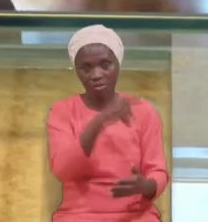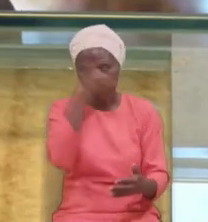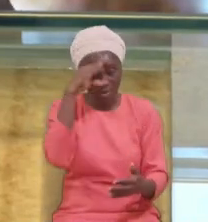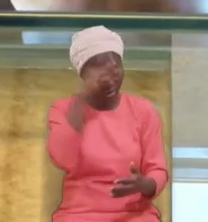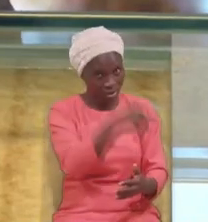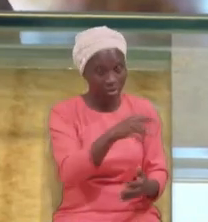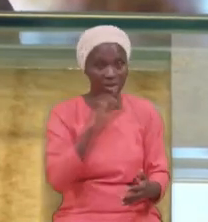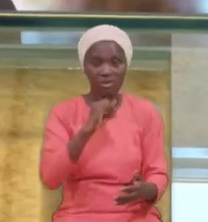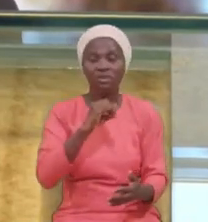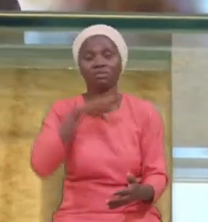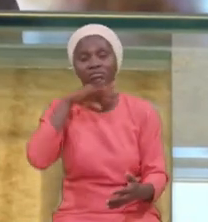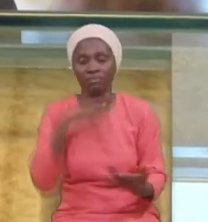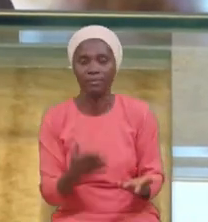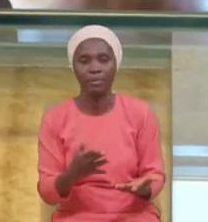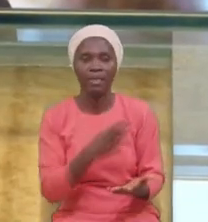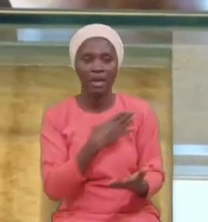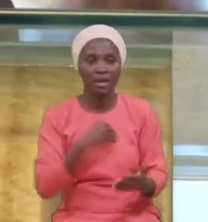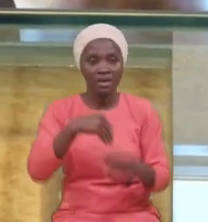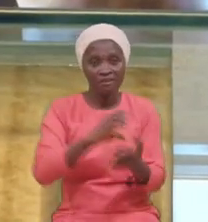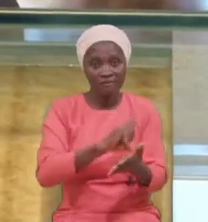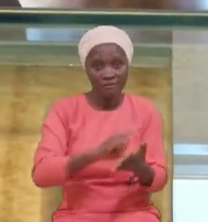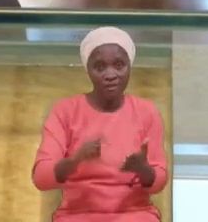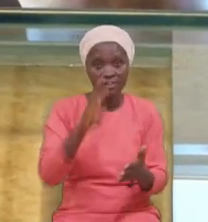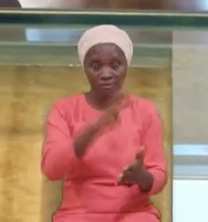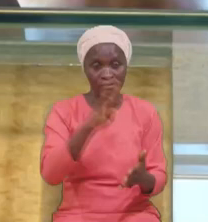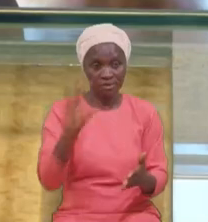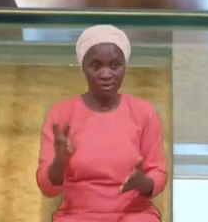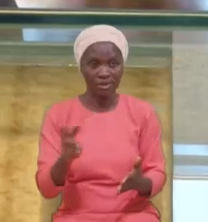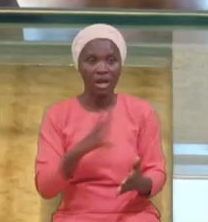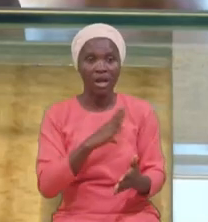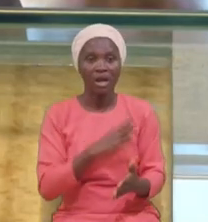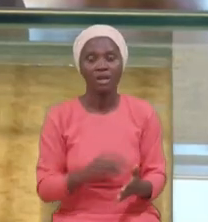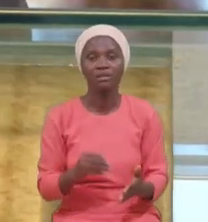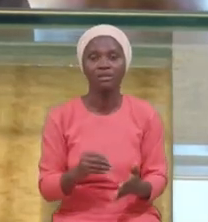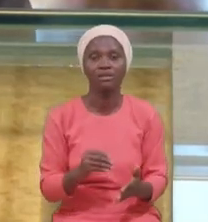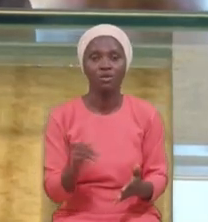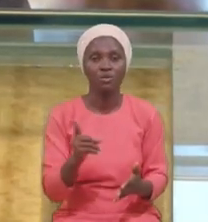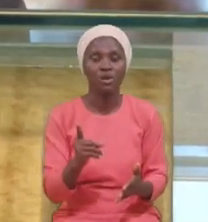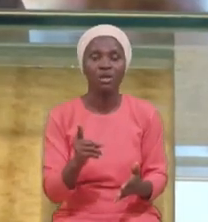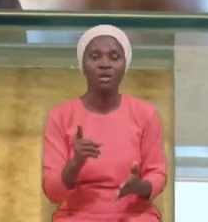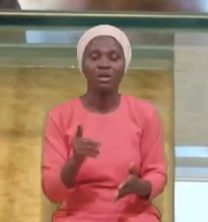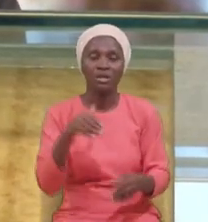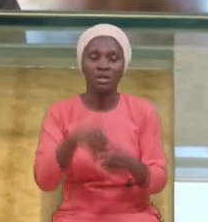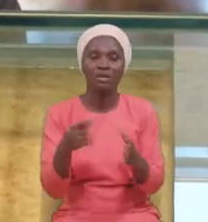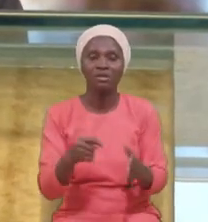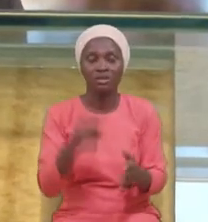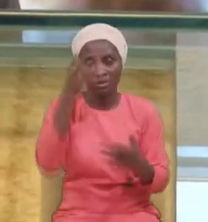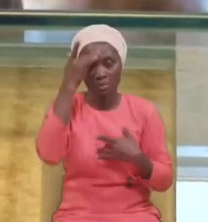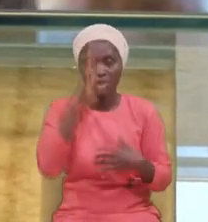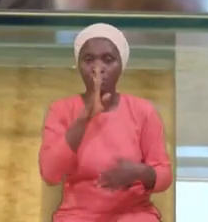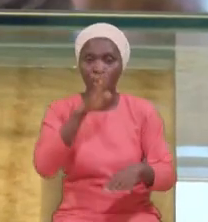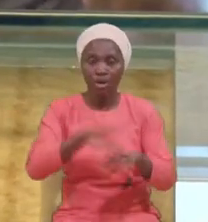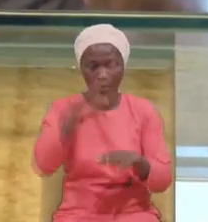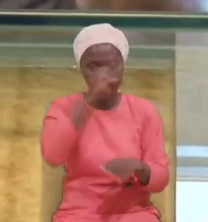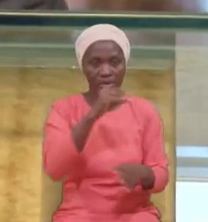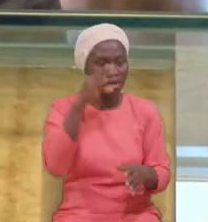qu'il était impur. 46. Aussi longtemps qu'il aura la plaie, il sera impur. Il